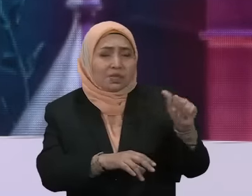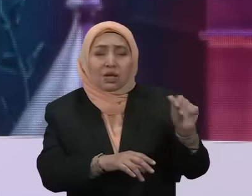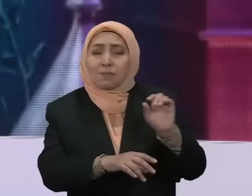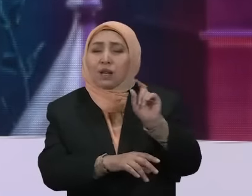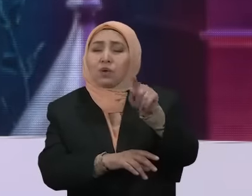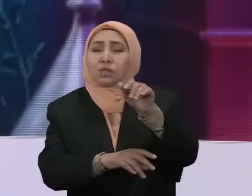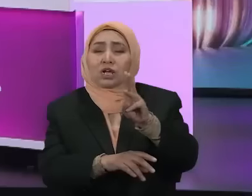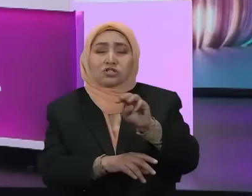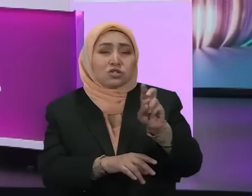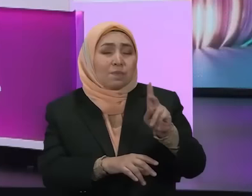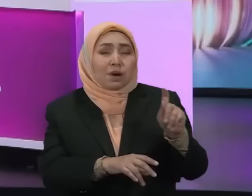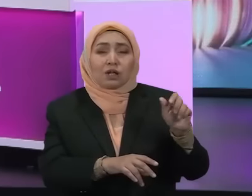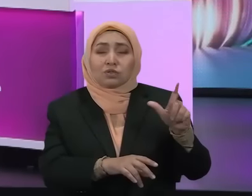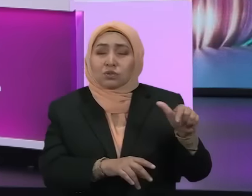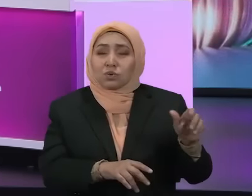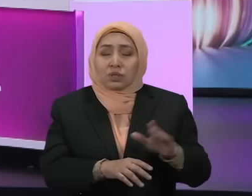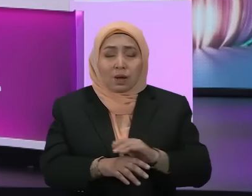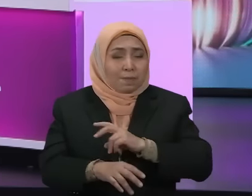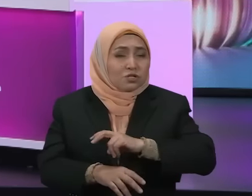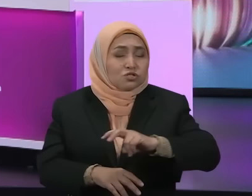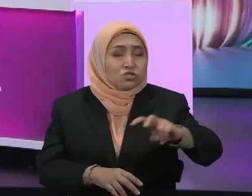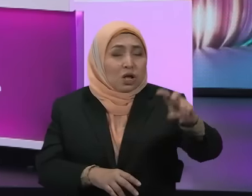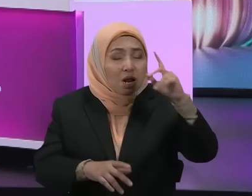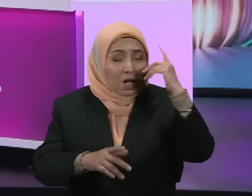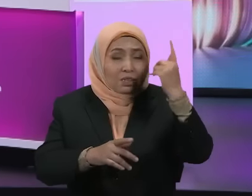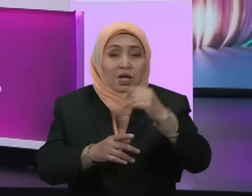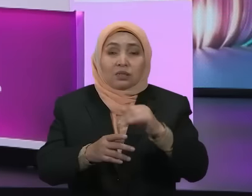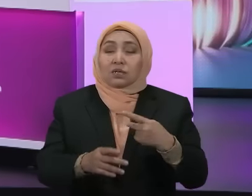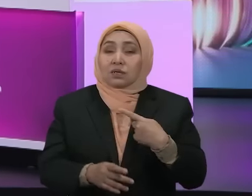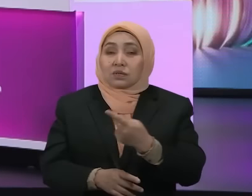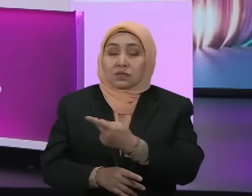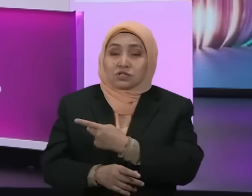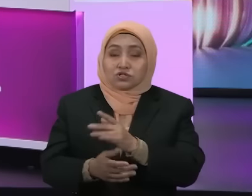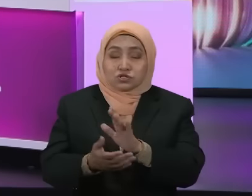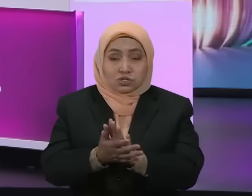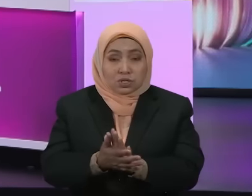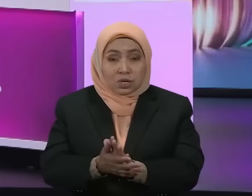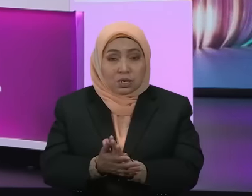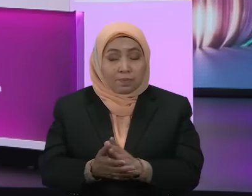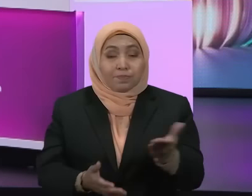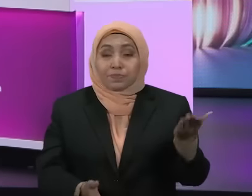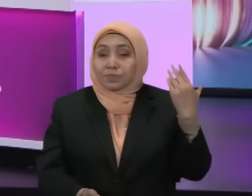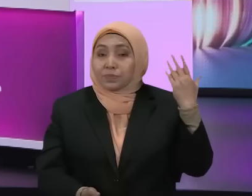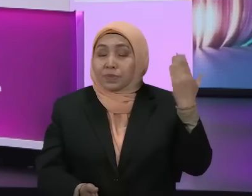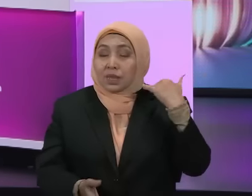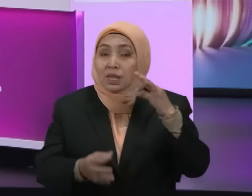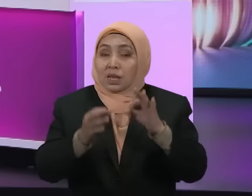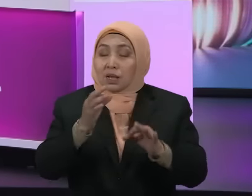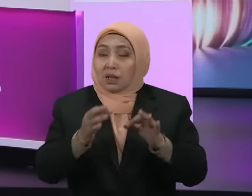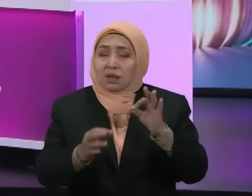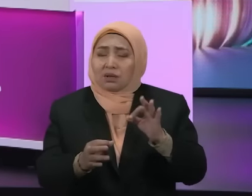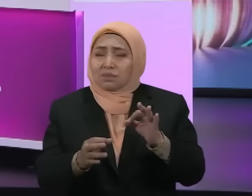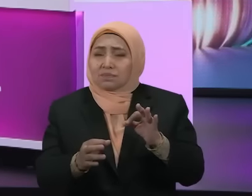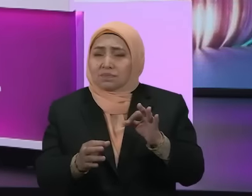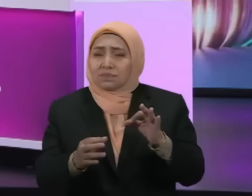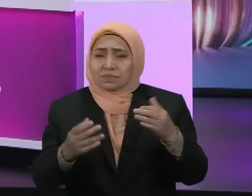Subhanallah, Safas. Itu antara perjalanan yang Ustaz Fas kongsikan seketika tadi. Kalau pernah dikongsikan